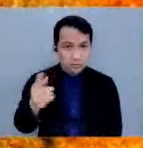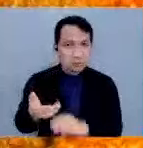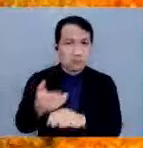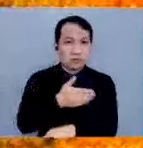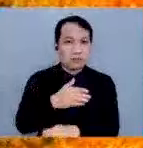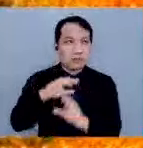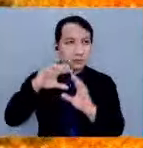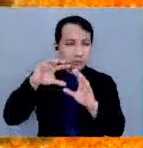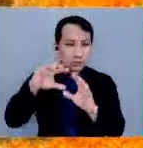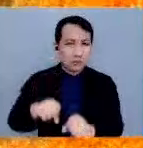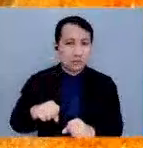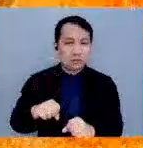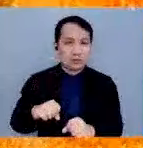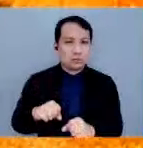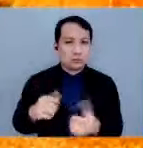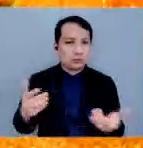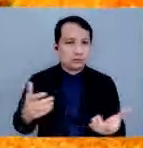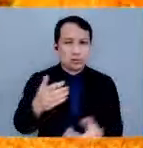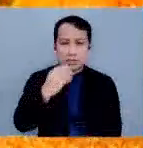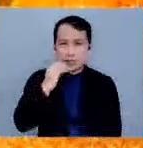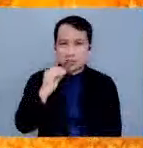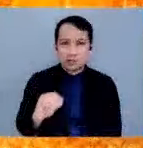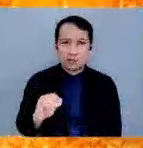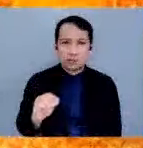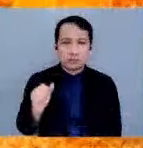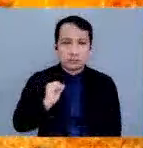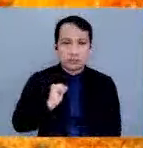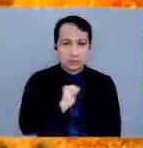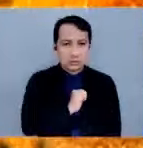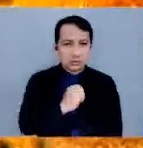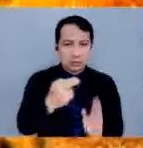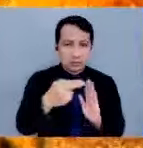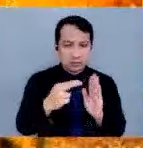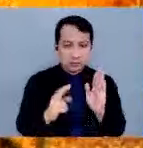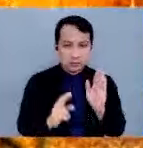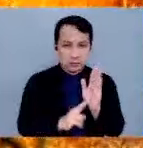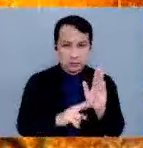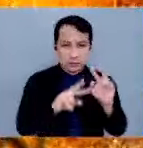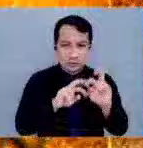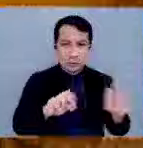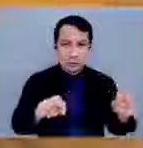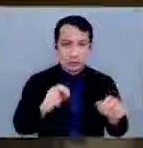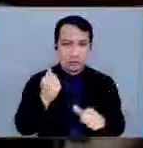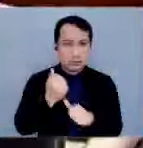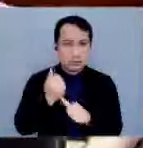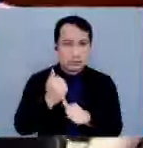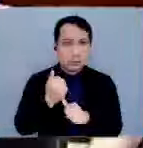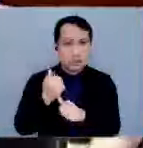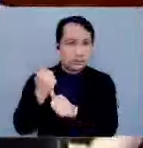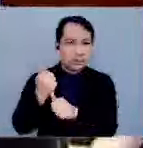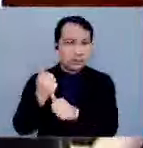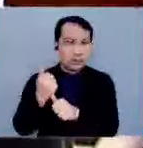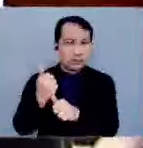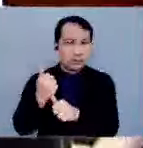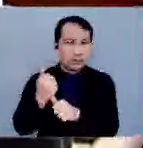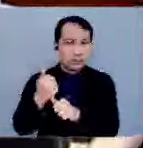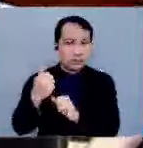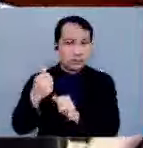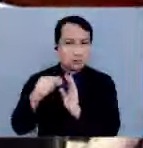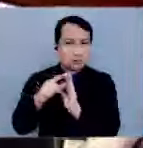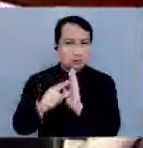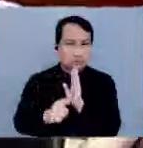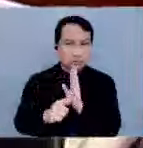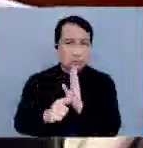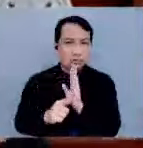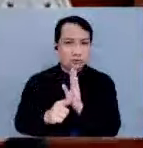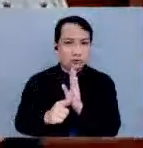Walang konsepto ng show cause order sa Senate Rules on Inquiries in Aid of Legislation. Sa Section 18 ng